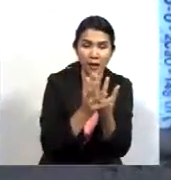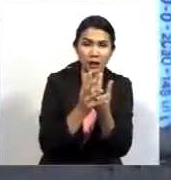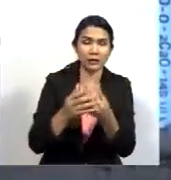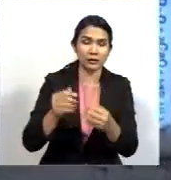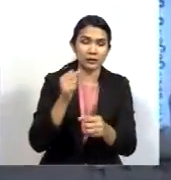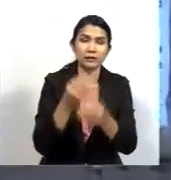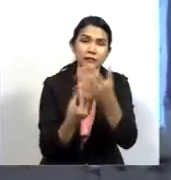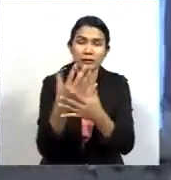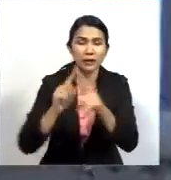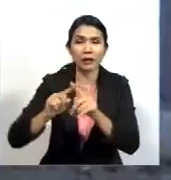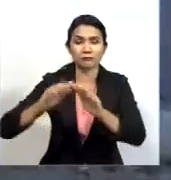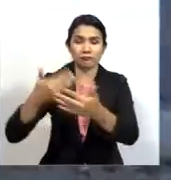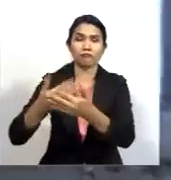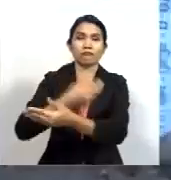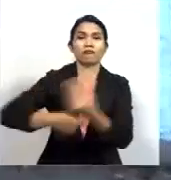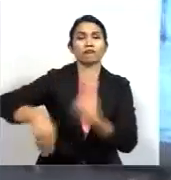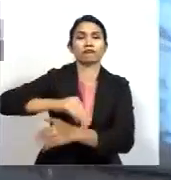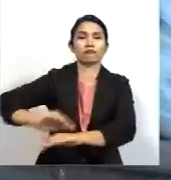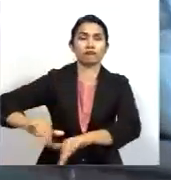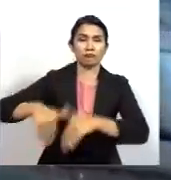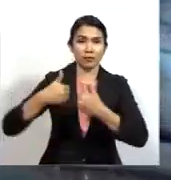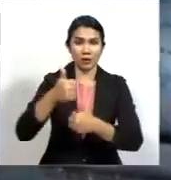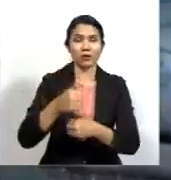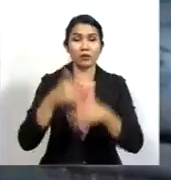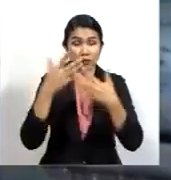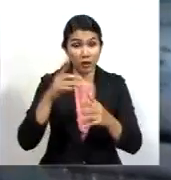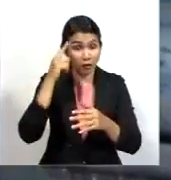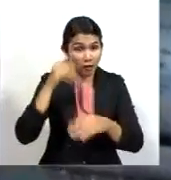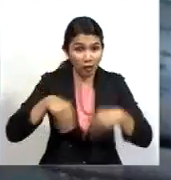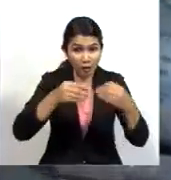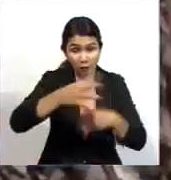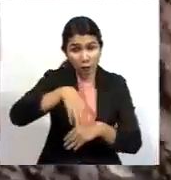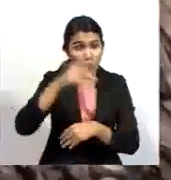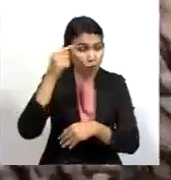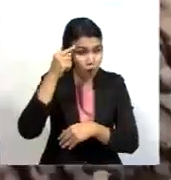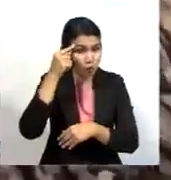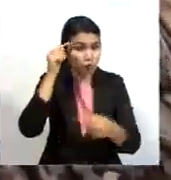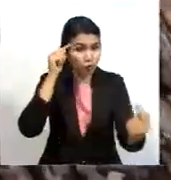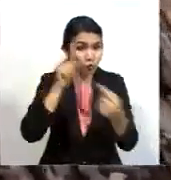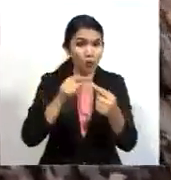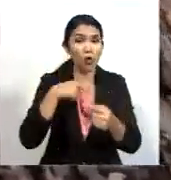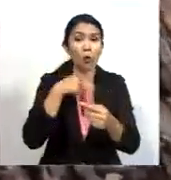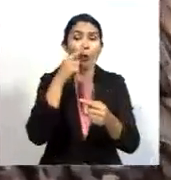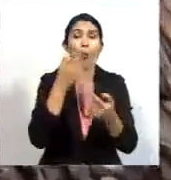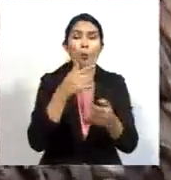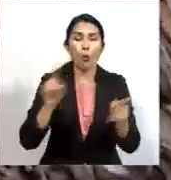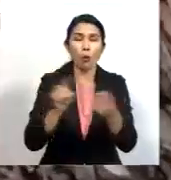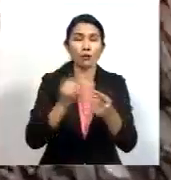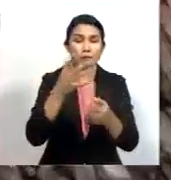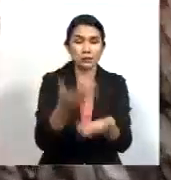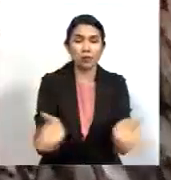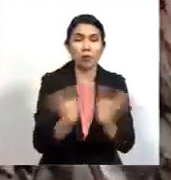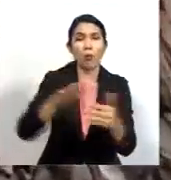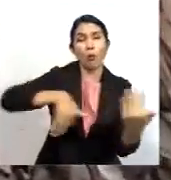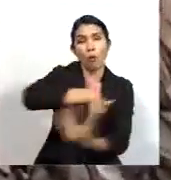เงินนั่นเองครับซึ่งวิธีนี้ก็จะช่วยสร้างจิตสำนึกให้กับทุกคนรักษาสิ่งแวดล้อมและตระหนักถึงการแก้ไขปัญหา